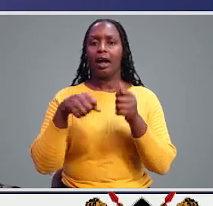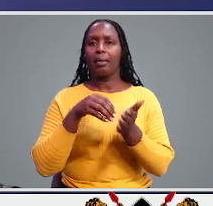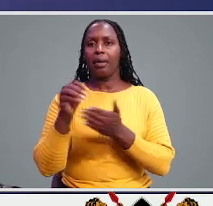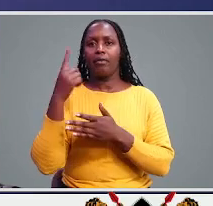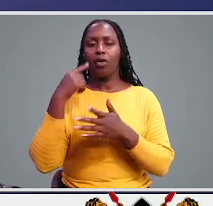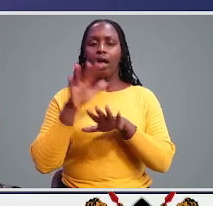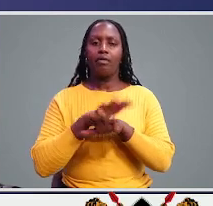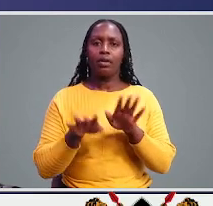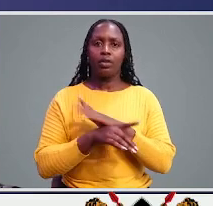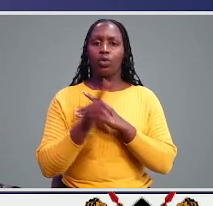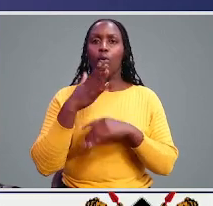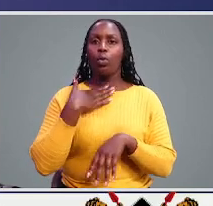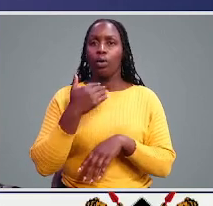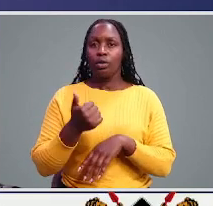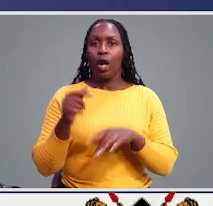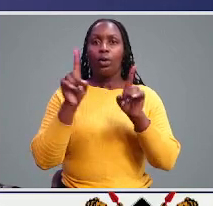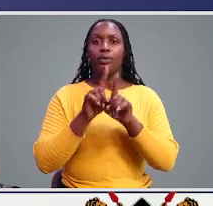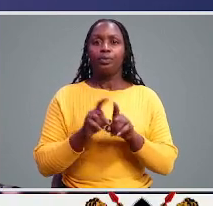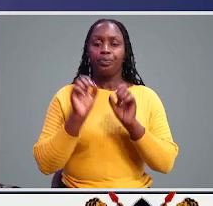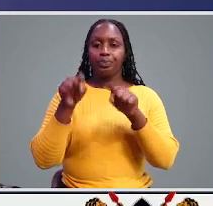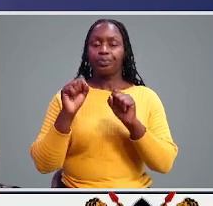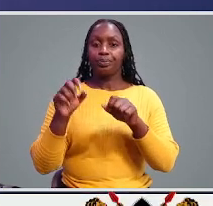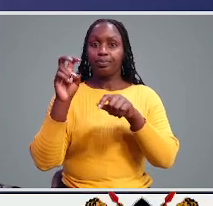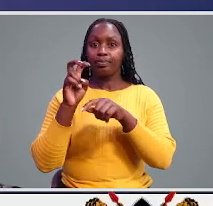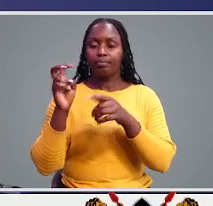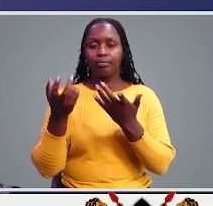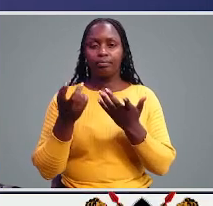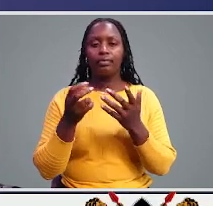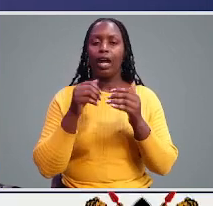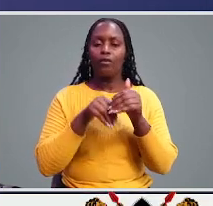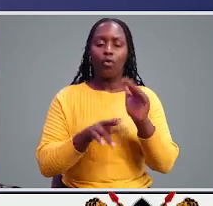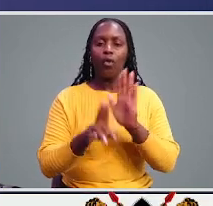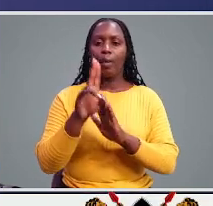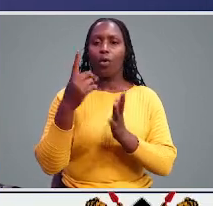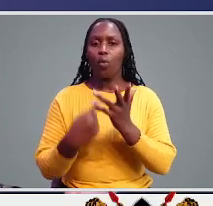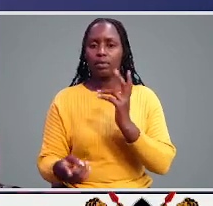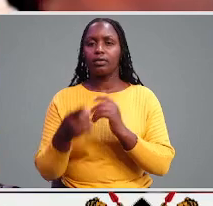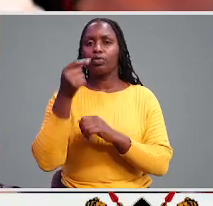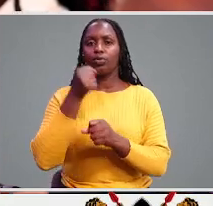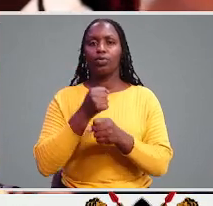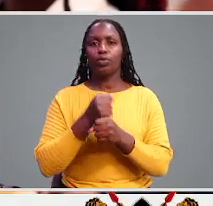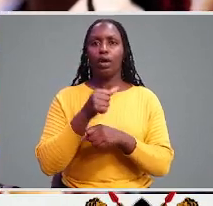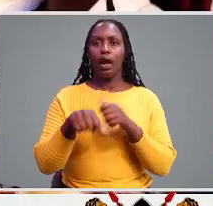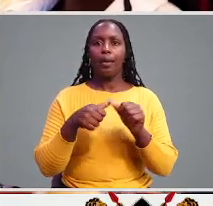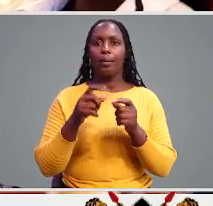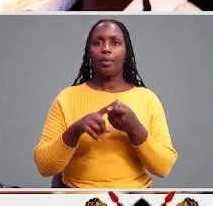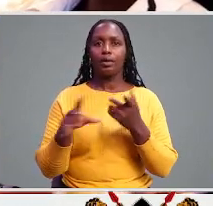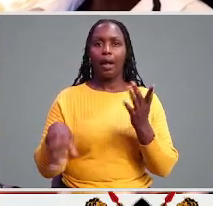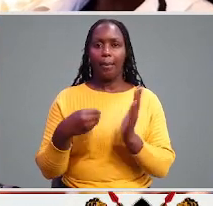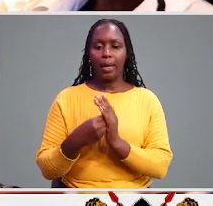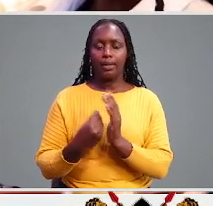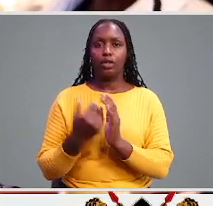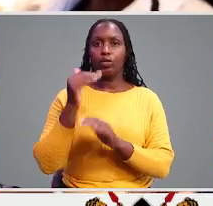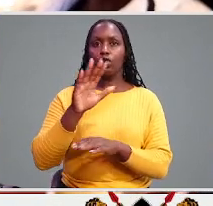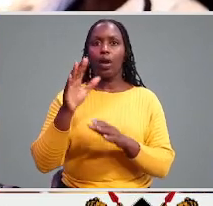and you're able also actually to monetize and see what are you actually doing in terms of money coming in, money going out to your account.